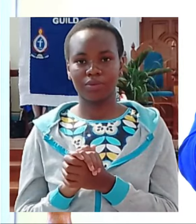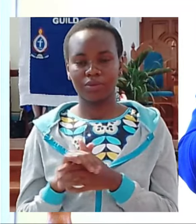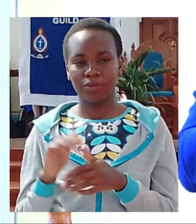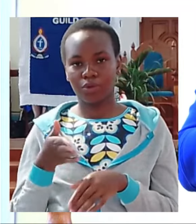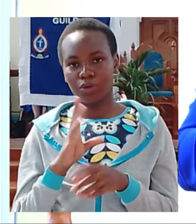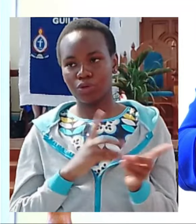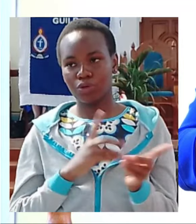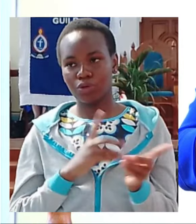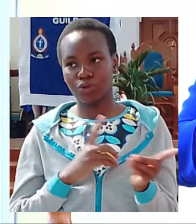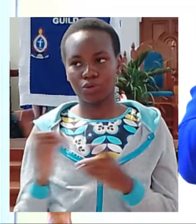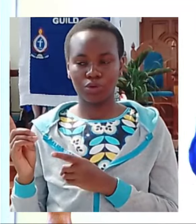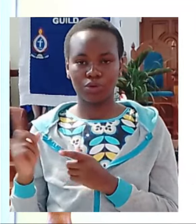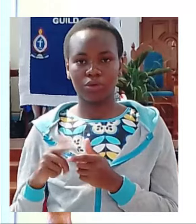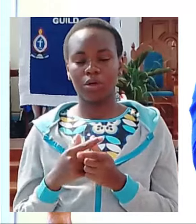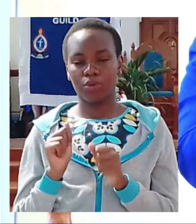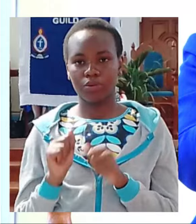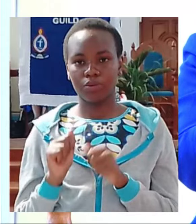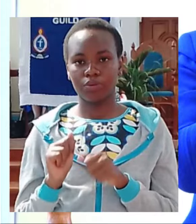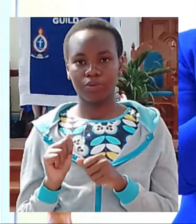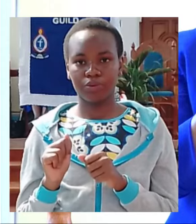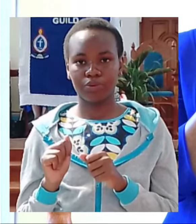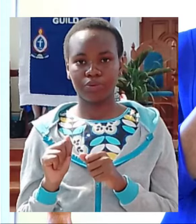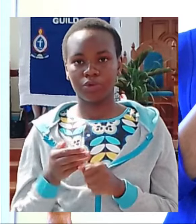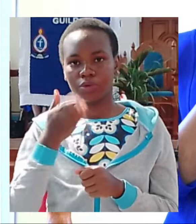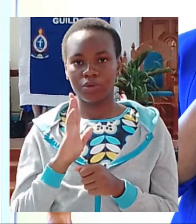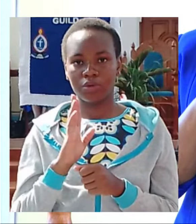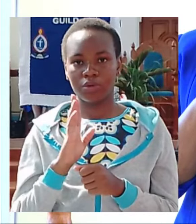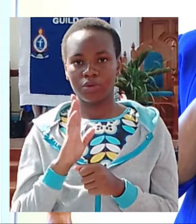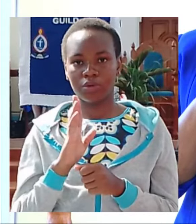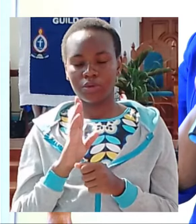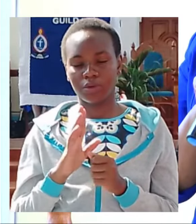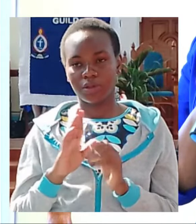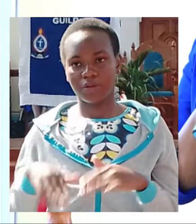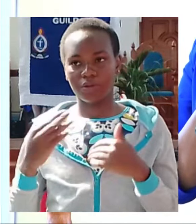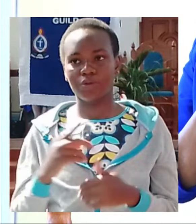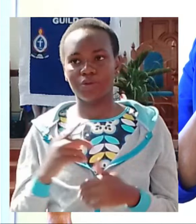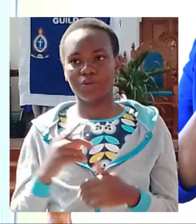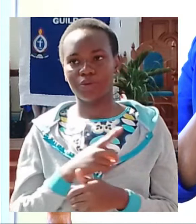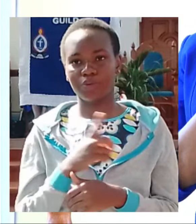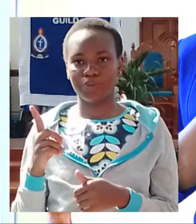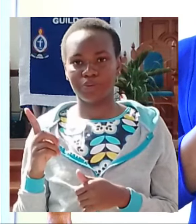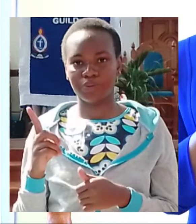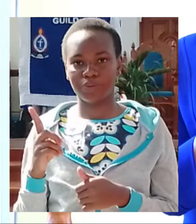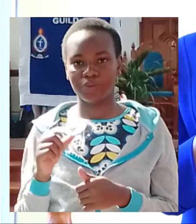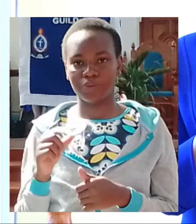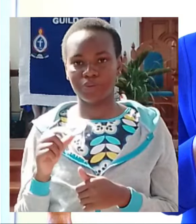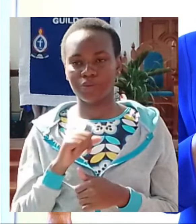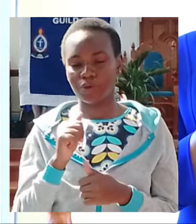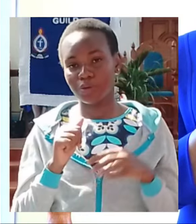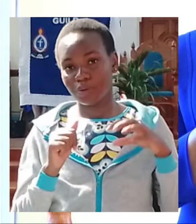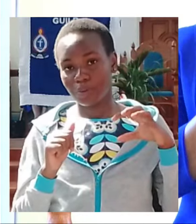nini? Wewe ndo ulikuwa unajaribiwa. God was testing you, not the